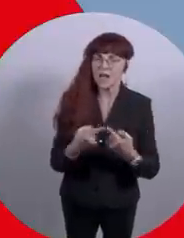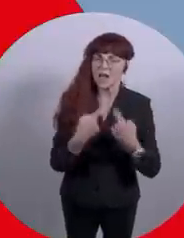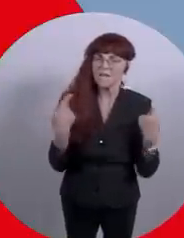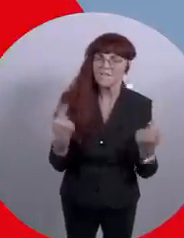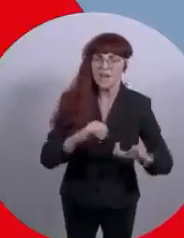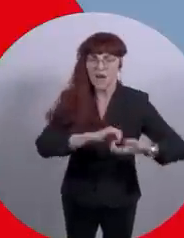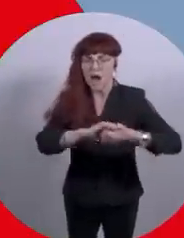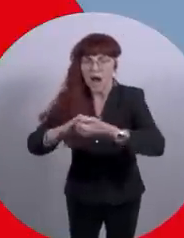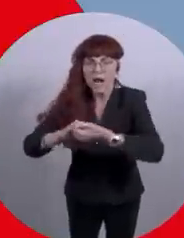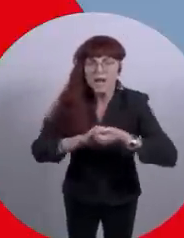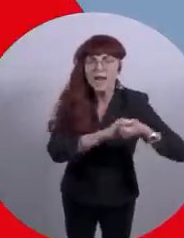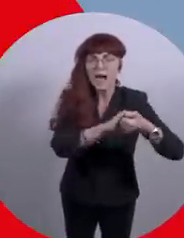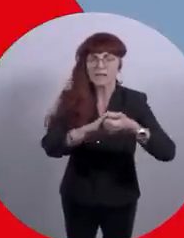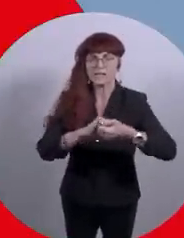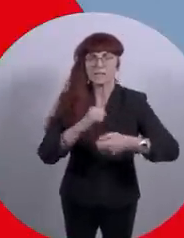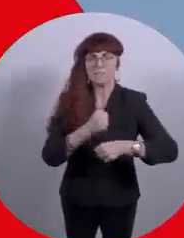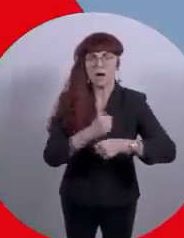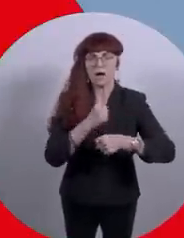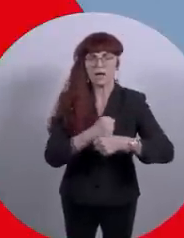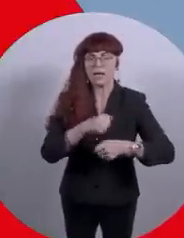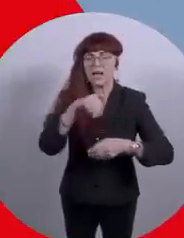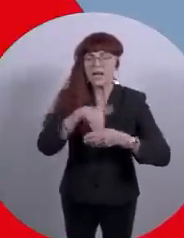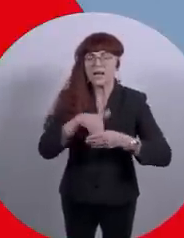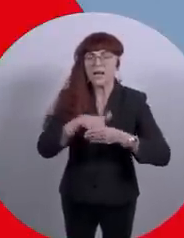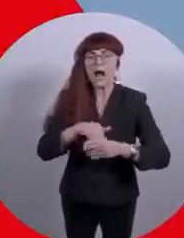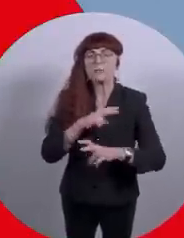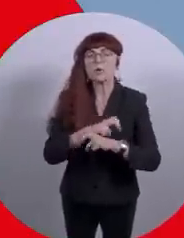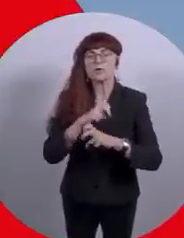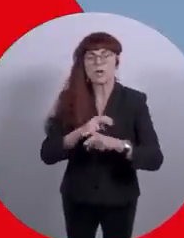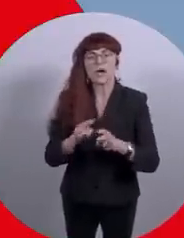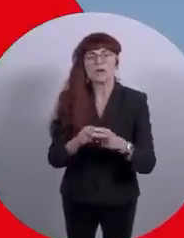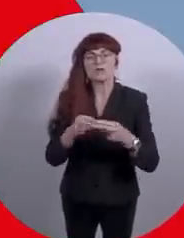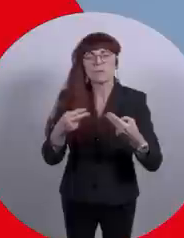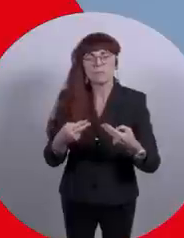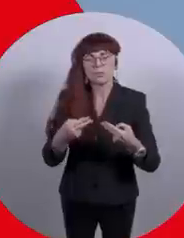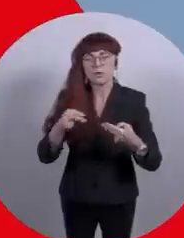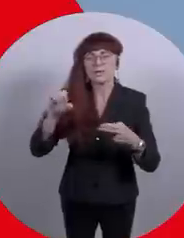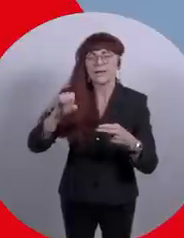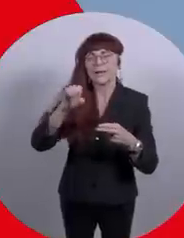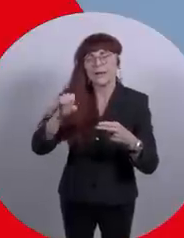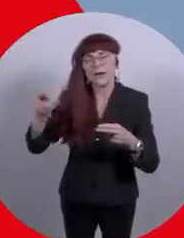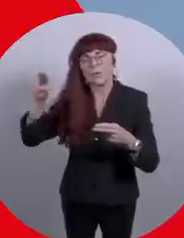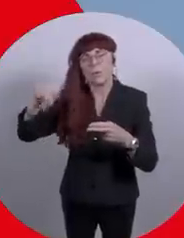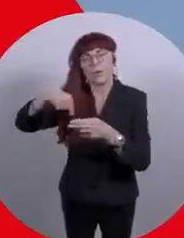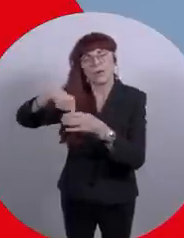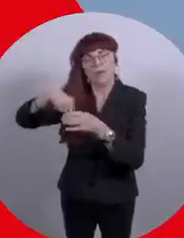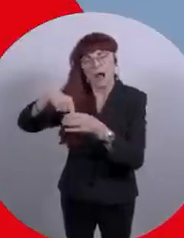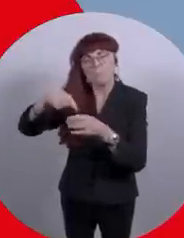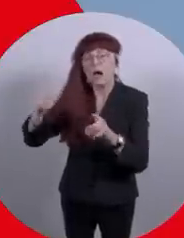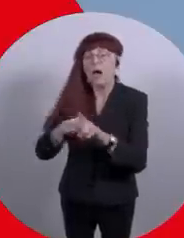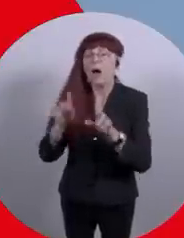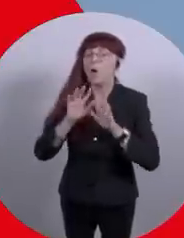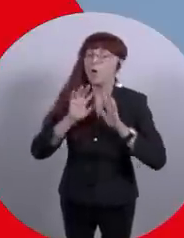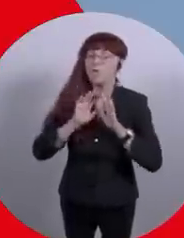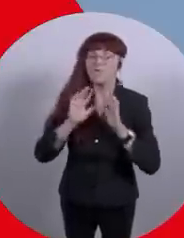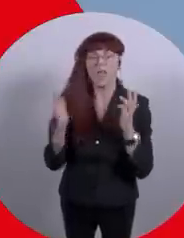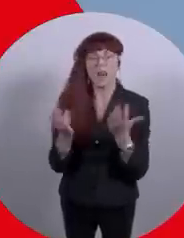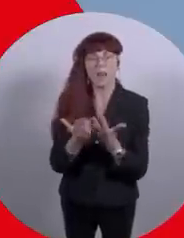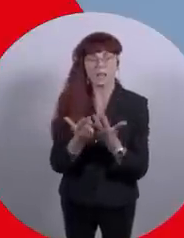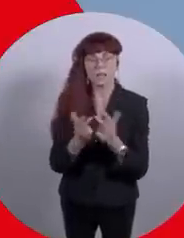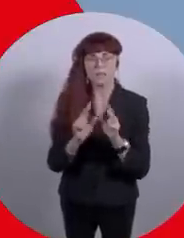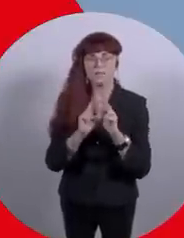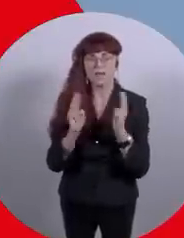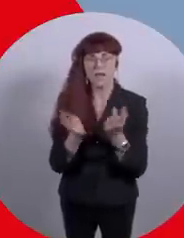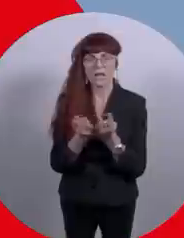Allianzen verbundete innerhalb Österreich in EU und auch auf die ganzen Welt und